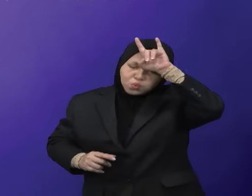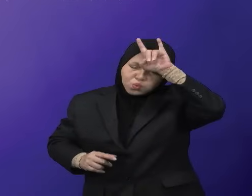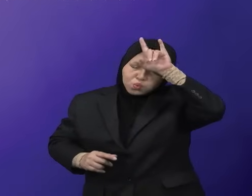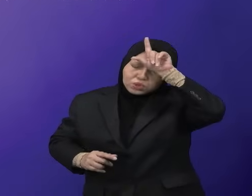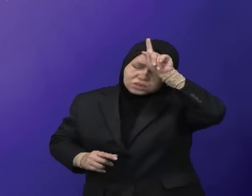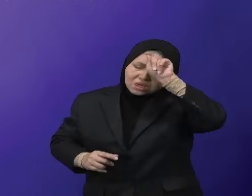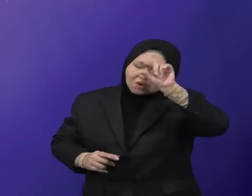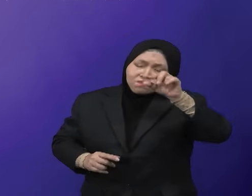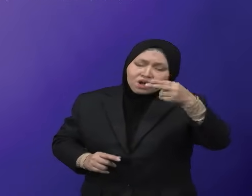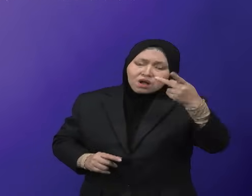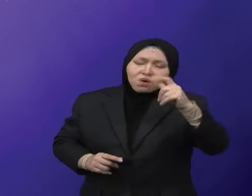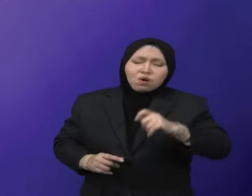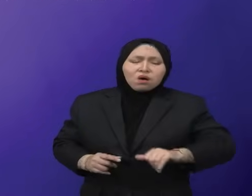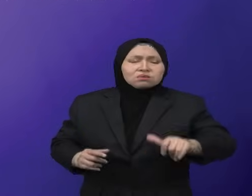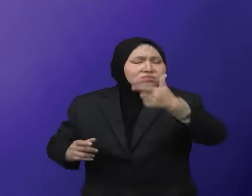الطاغوت